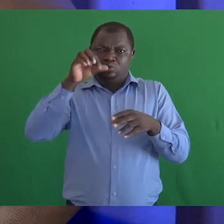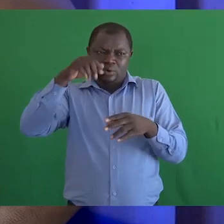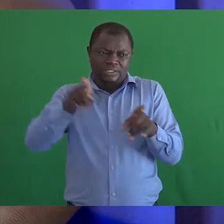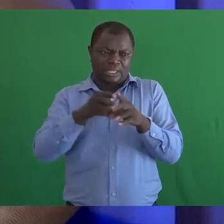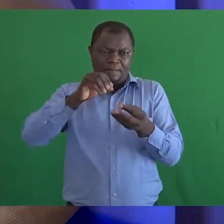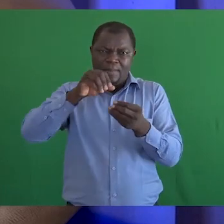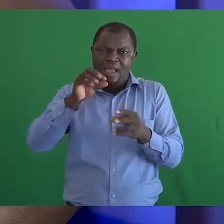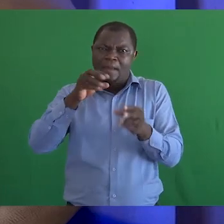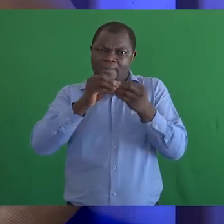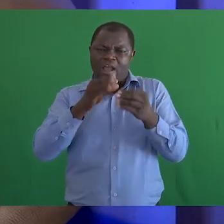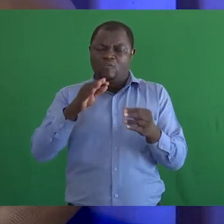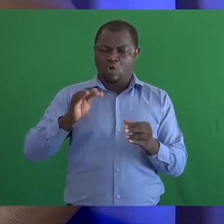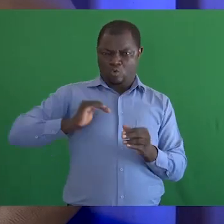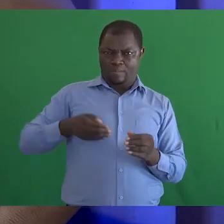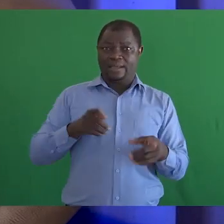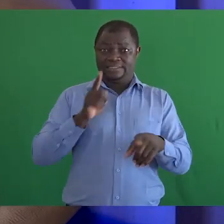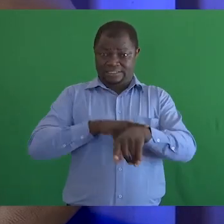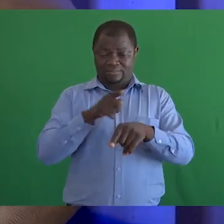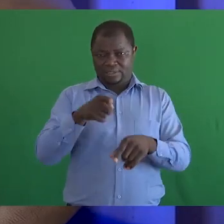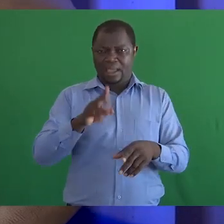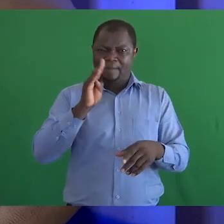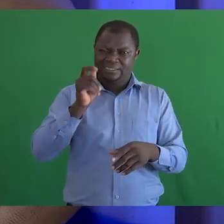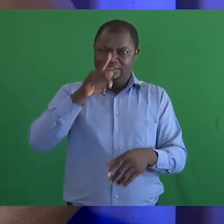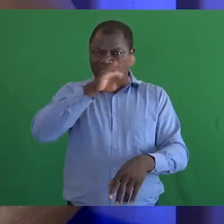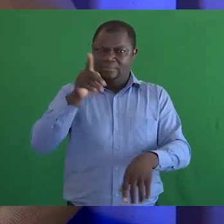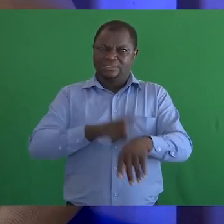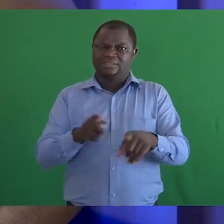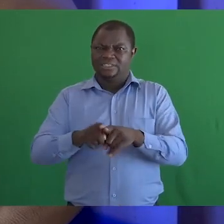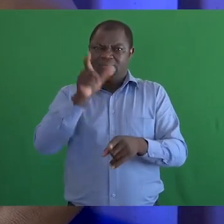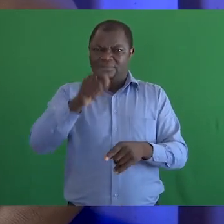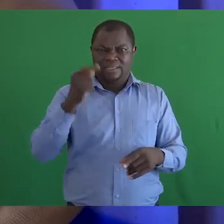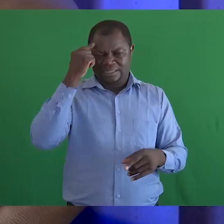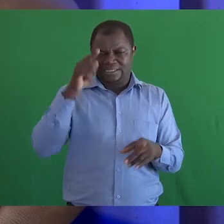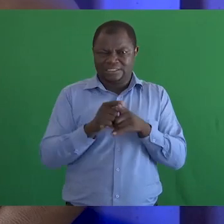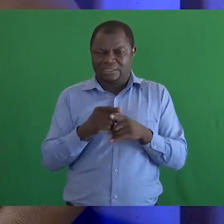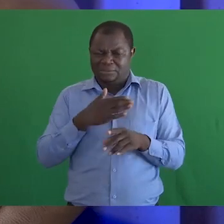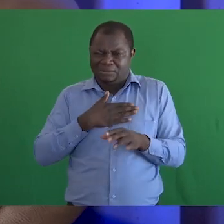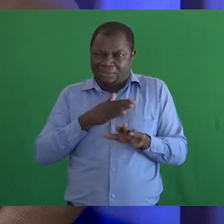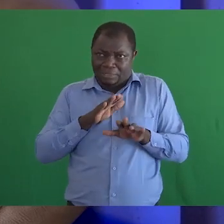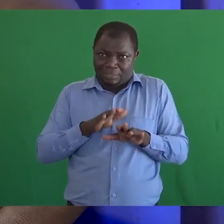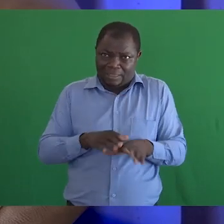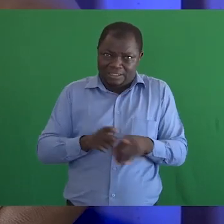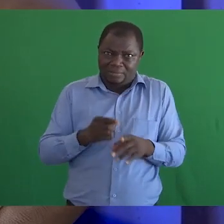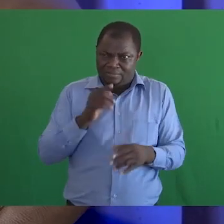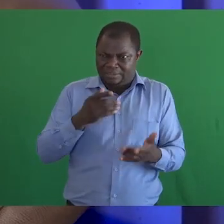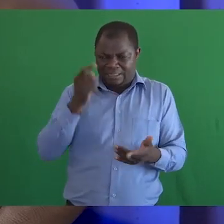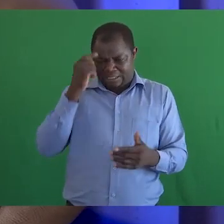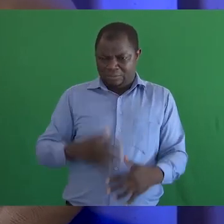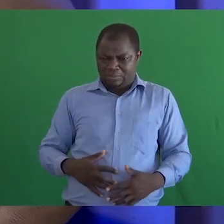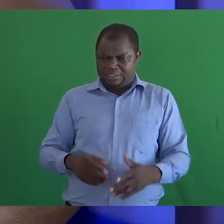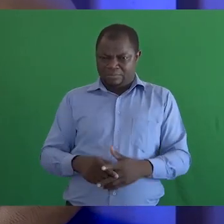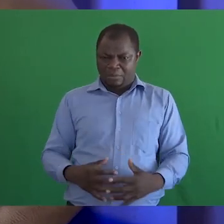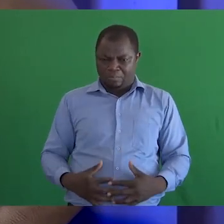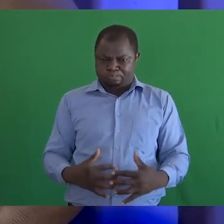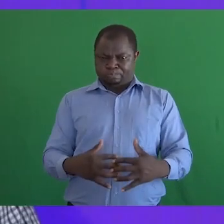vana mai panguva iyoyo. Asi dzimwe nguva zvinoita kuti munhu aitise anozvidzora kuzvichikora kana akugadzwa nzanzanisa chitumbu chechi kuti kana oseka